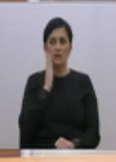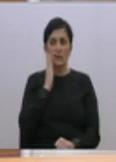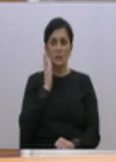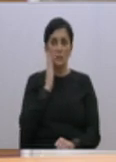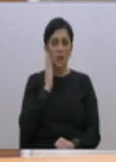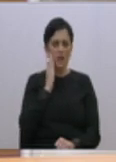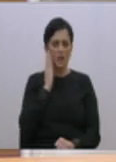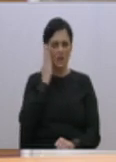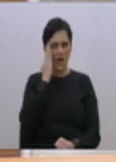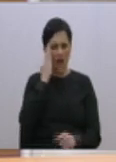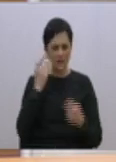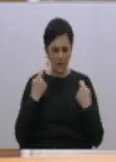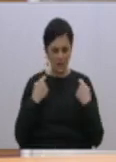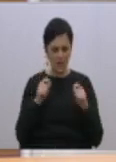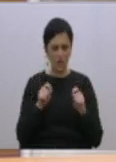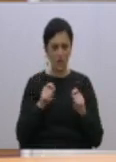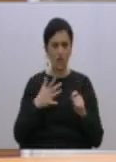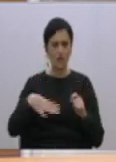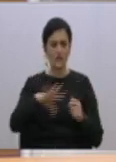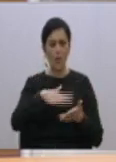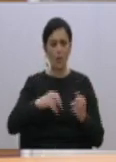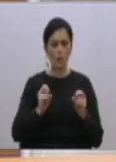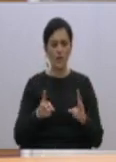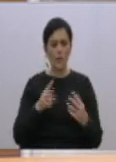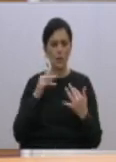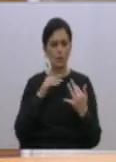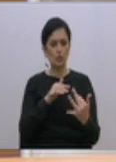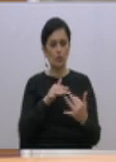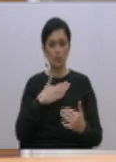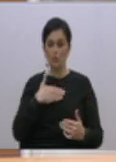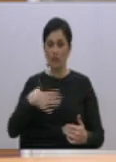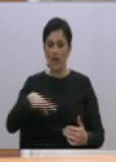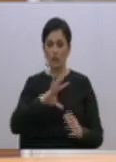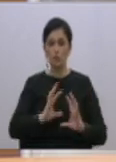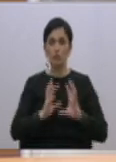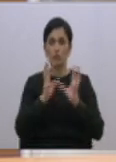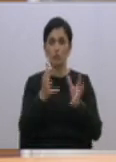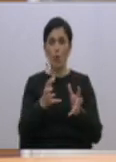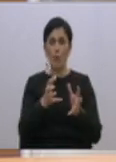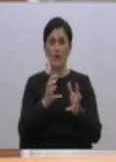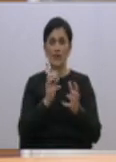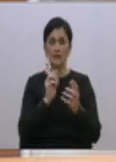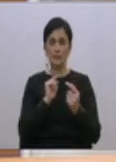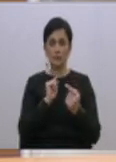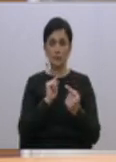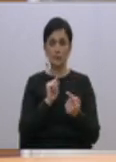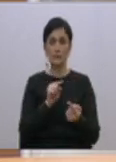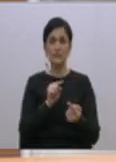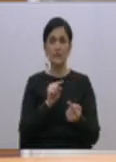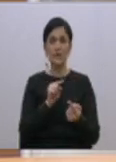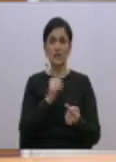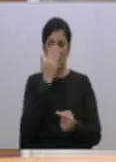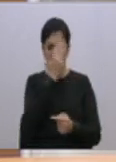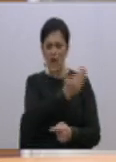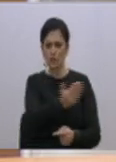რომლებმაც მართლა თავი შესწირეს ამ ქვეყნის უსაფრთხოებას, ბრძოლას ჩვენი ქვეყნის და მსოფლიოს წინააღმდეგ, გასობრიობის